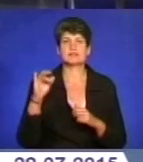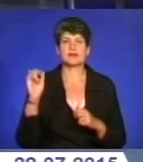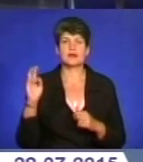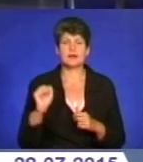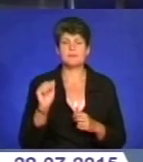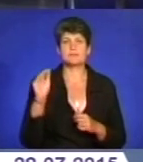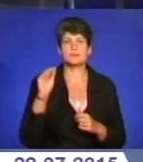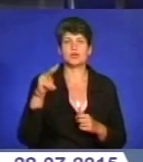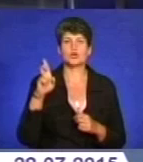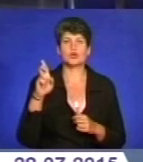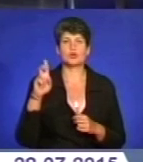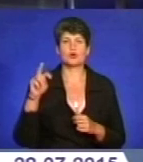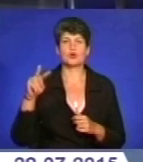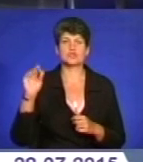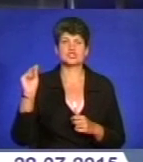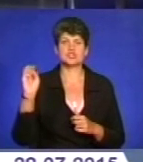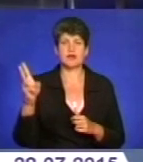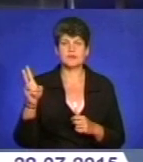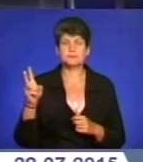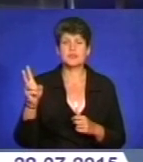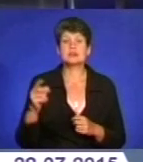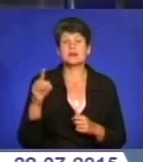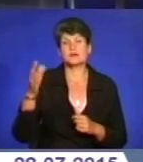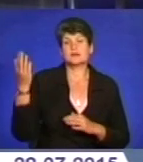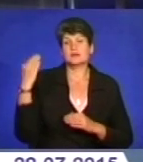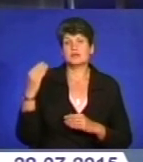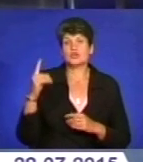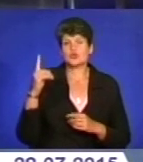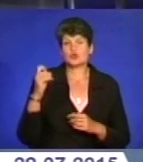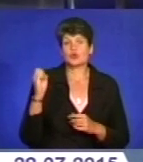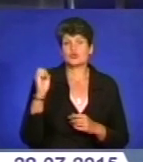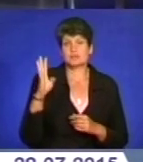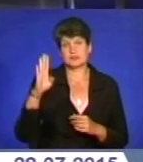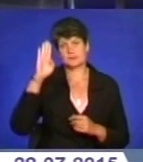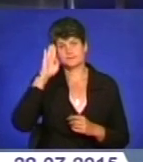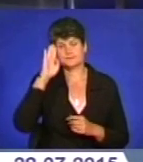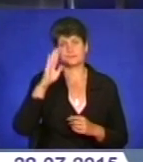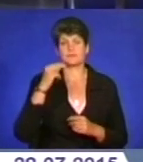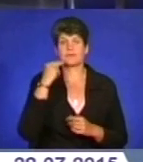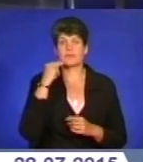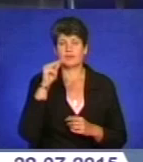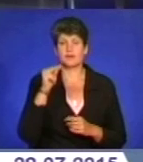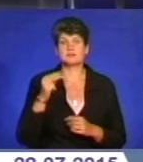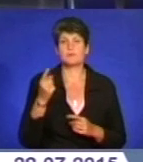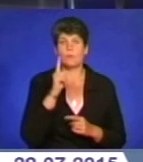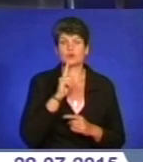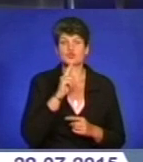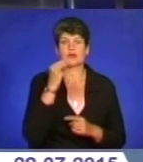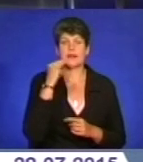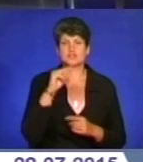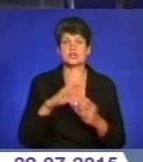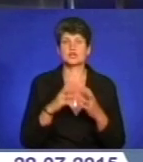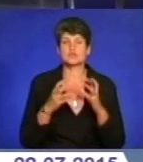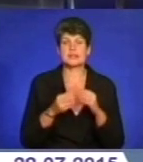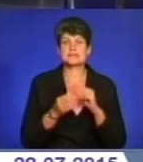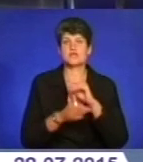міжнародній олімпіаді з біології у Данії. Позаду юнак залишив 114 кращих знавців цього предмету. Поки це найкращий результат,